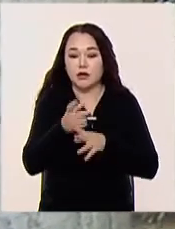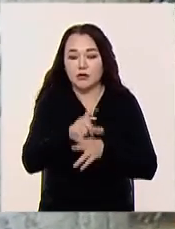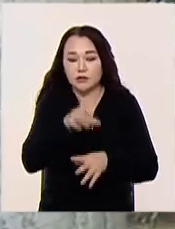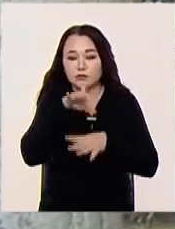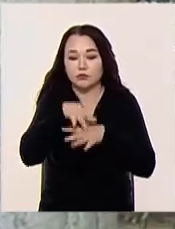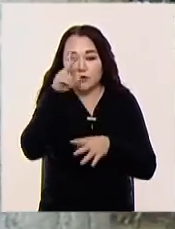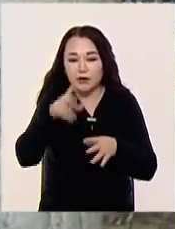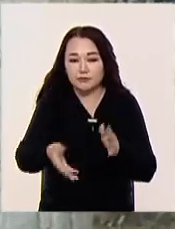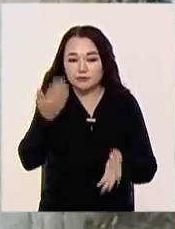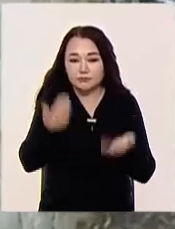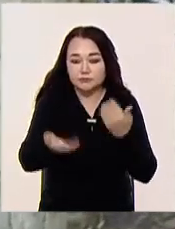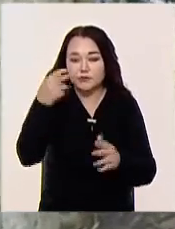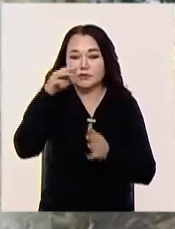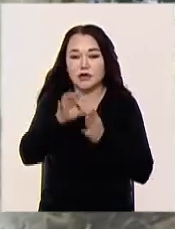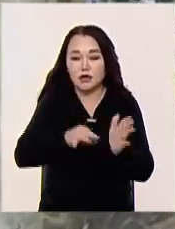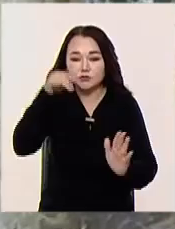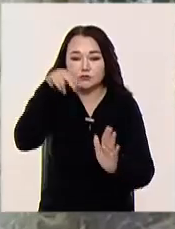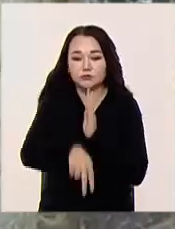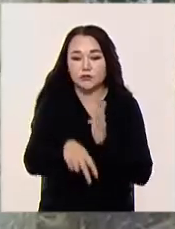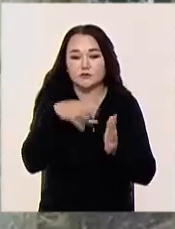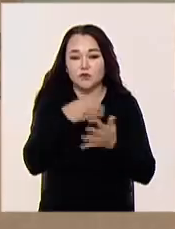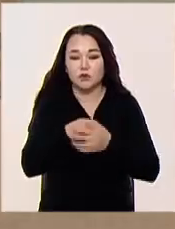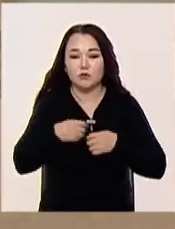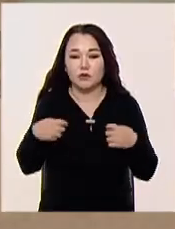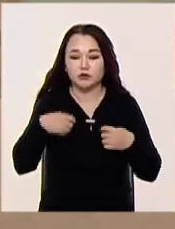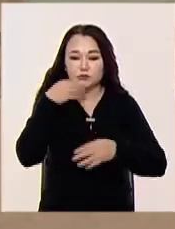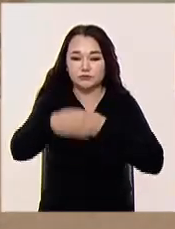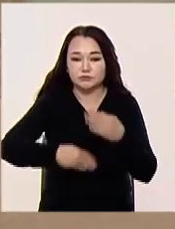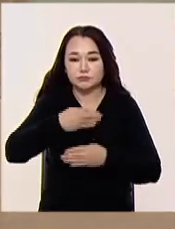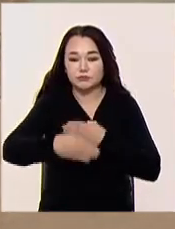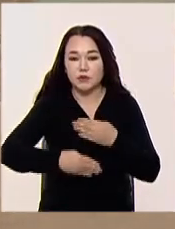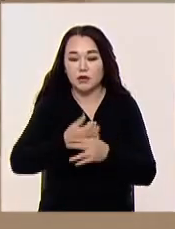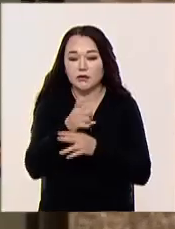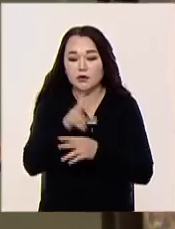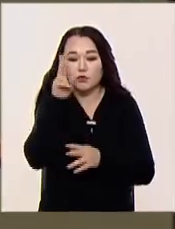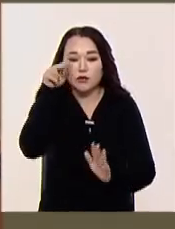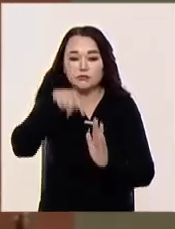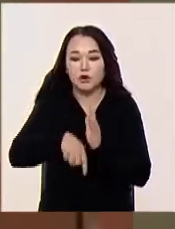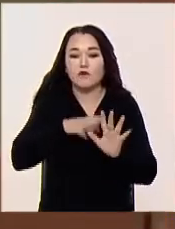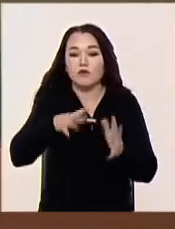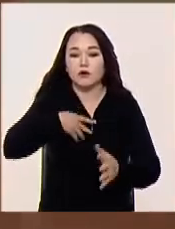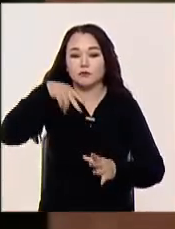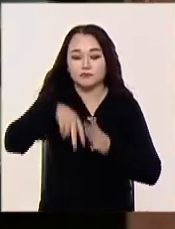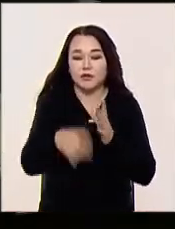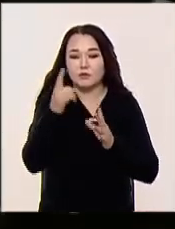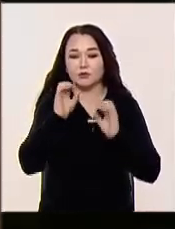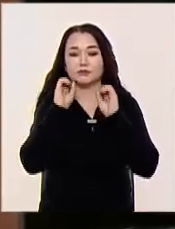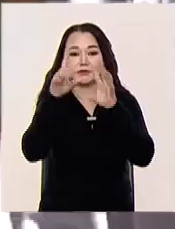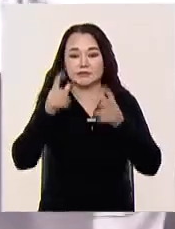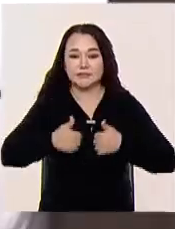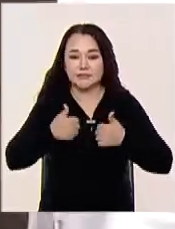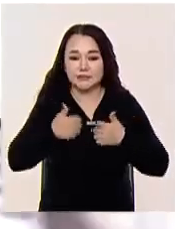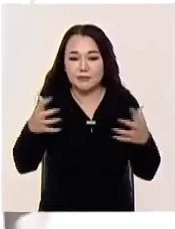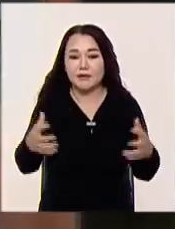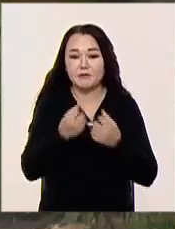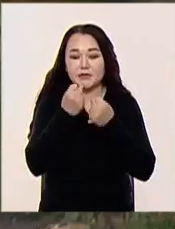еденін бұзып, ішіне шұғыл түстім. Баланы өз жейдеме орап алдым. Ғазиз, егер дәретханаға батып бара жатсам, баланы лақтырам, ұстап қалуға тырысыңдар